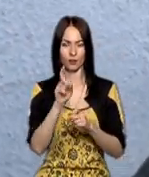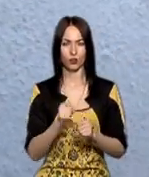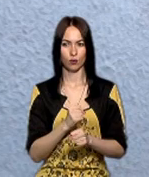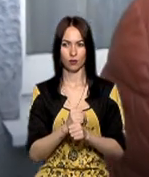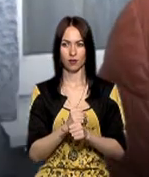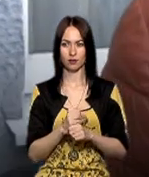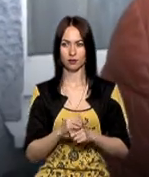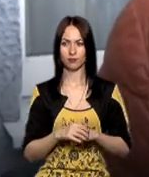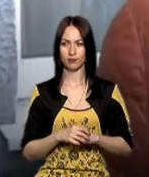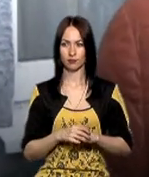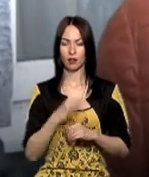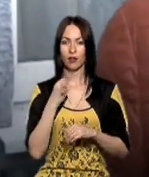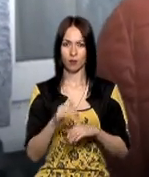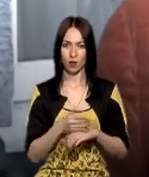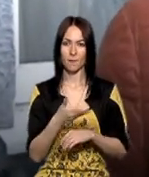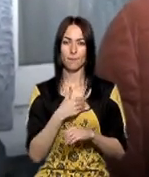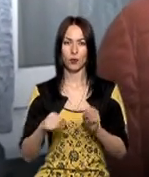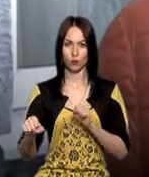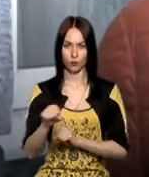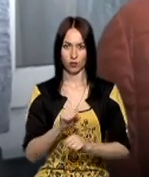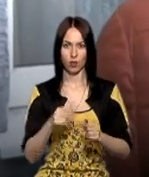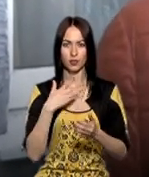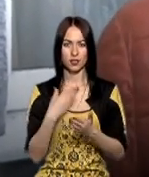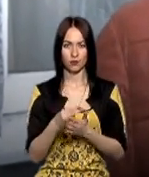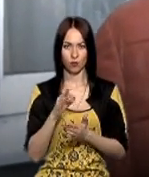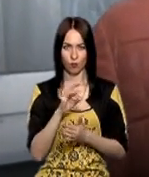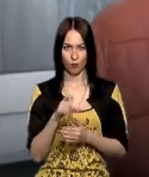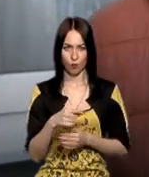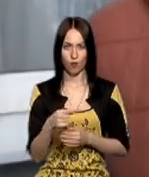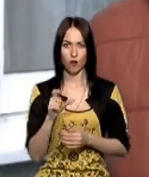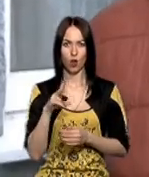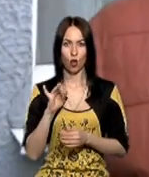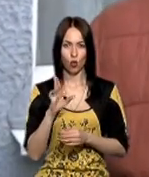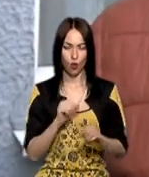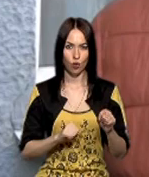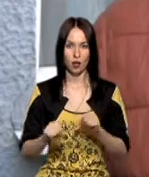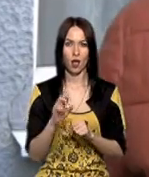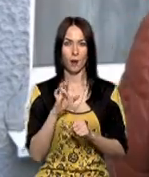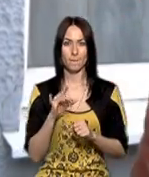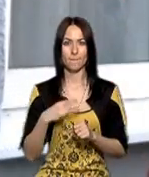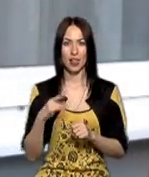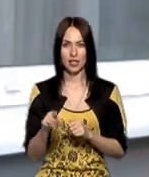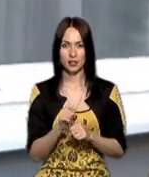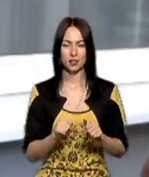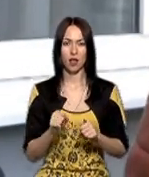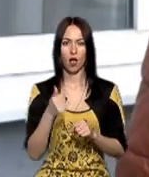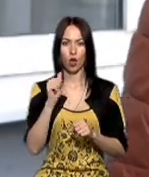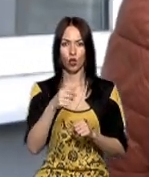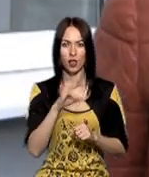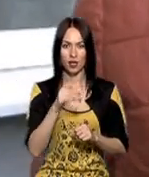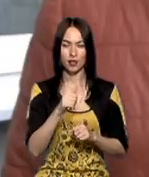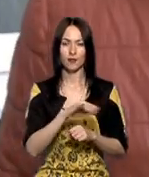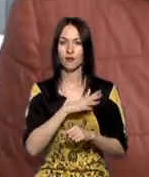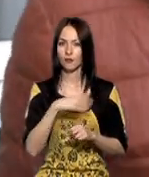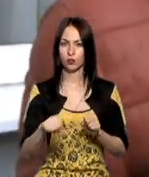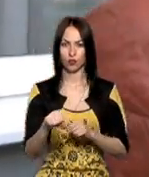Так. Молодці. Прибираю на своєму поверсі. А чому? Хлоркою, білізна, звичайно. І кнопки ліфта, все протираю. Ручки дверні,